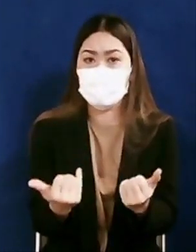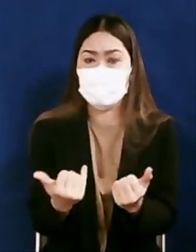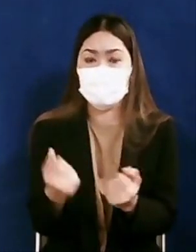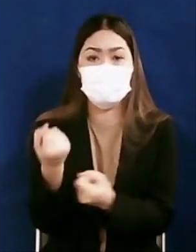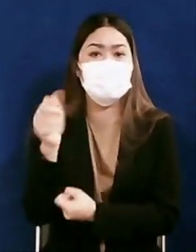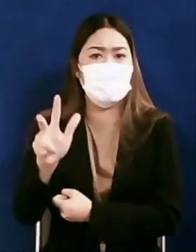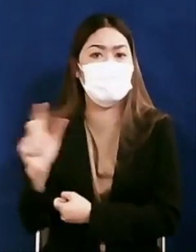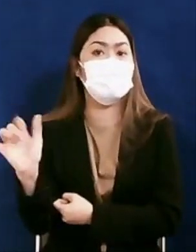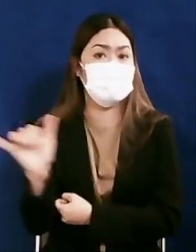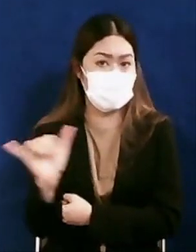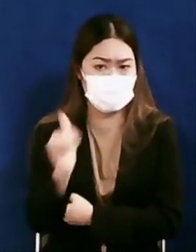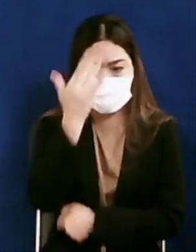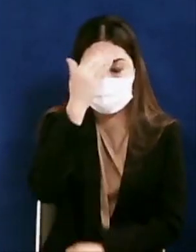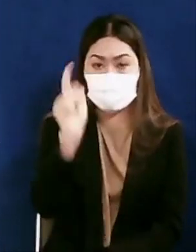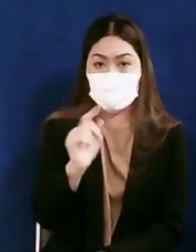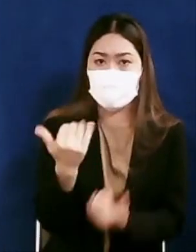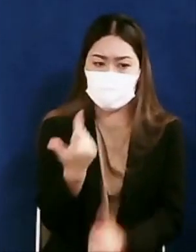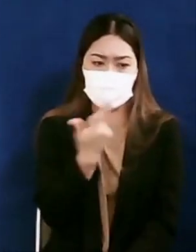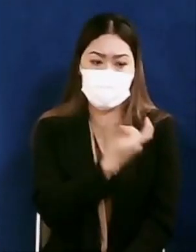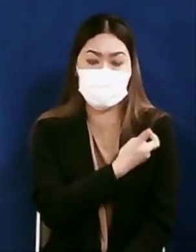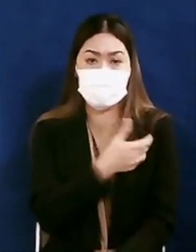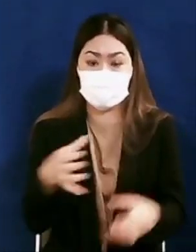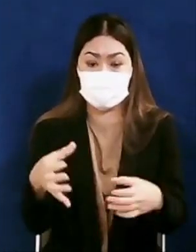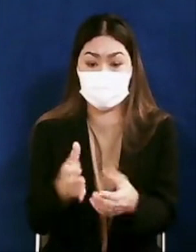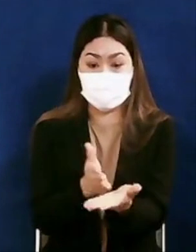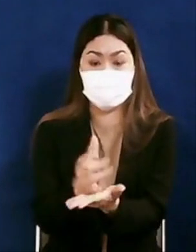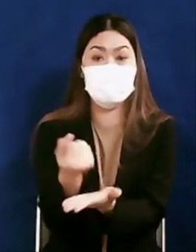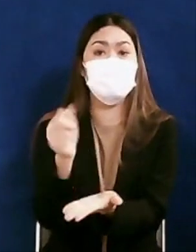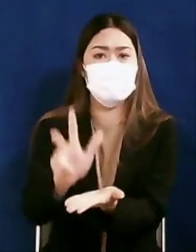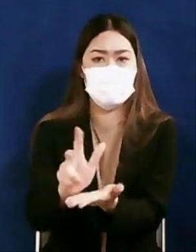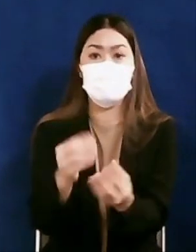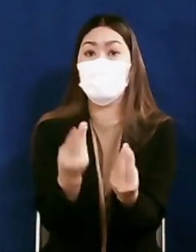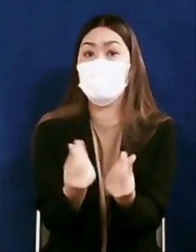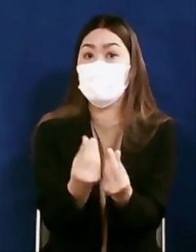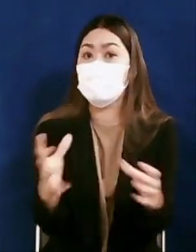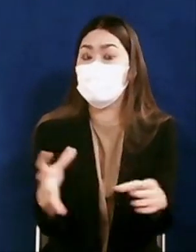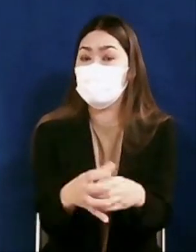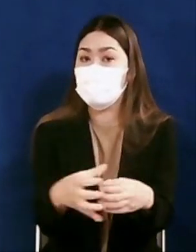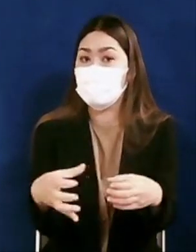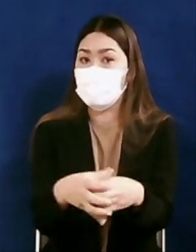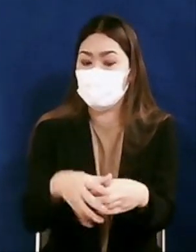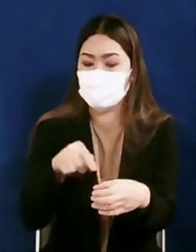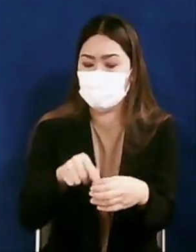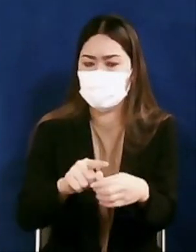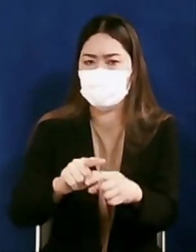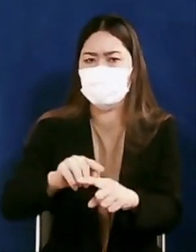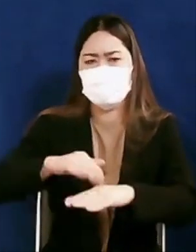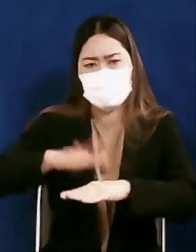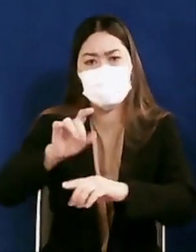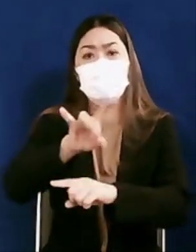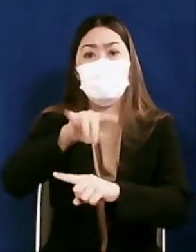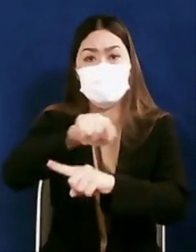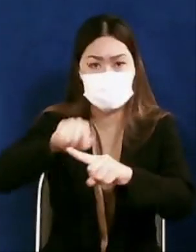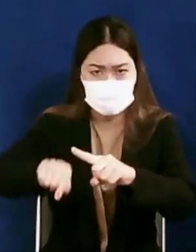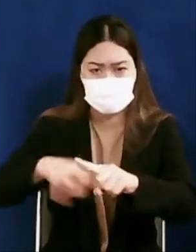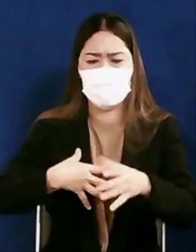13เพราะว่าเขต13เนี่ยการฉีดวัคซีนเนี่ยถ้าเราดูจากตัวเลขสถิติเนี่ยนะครับก็เกิน100ไปแล้วเพราะนั้นเราจะ